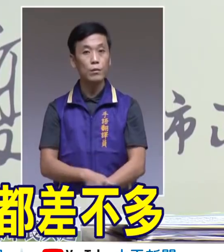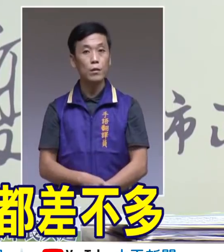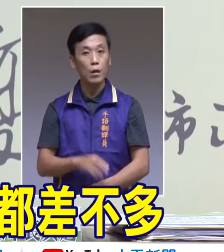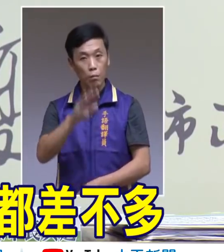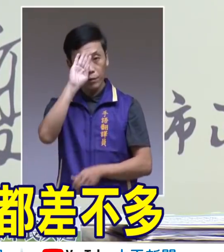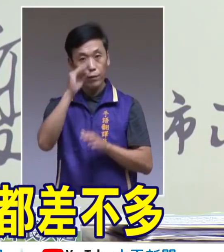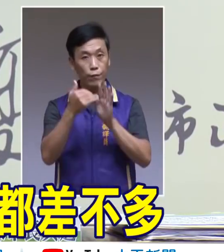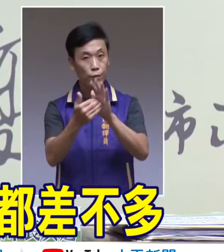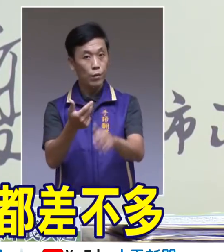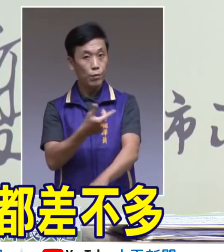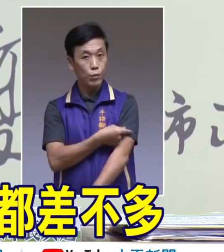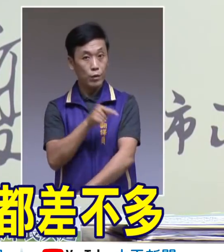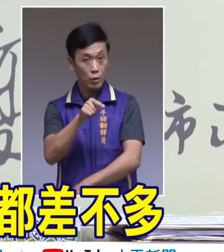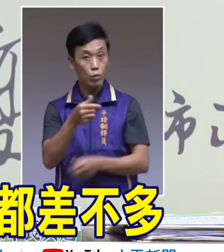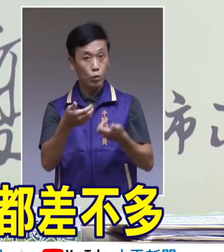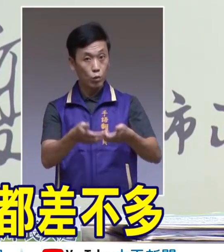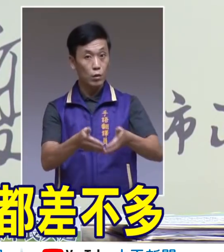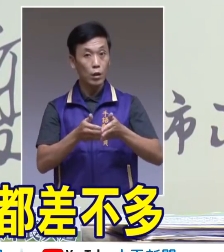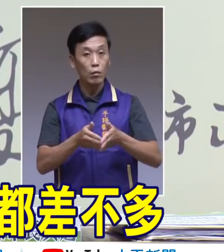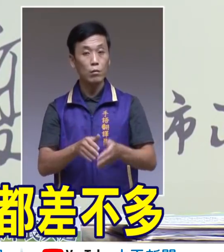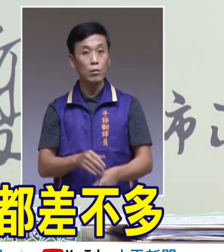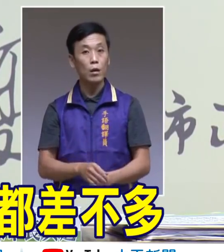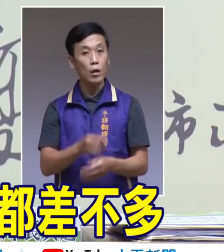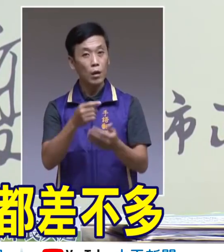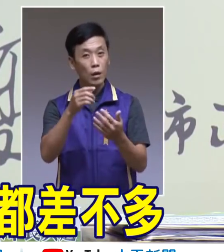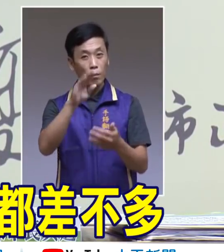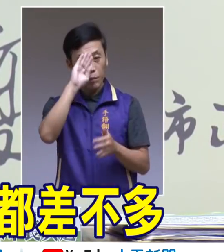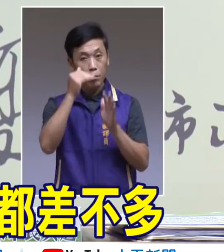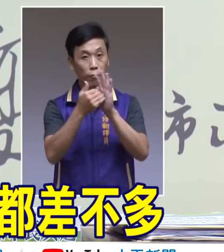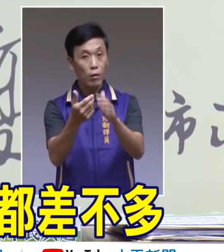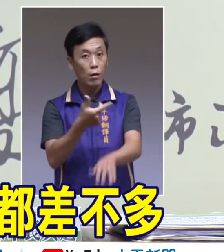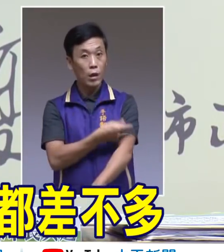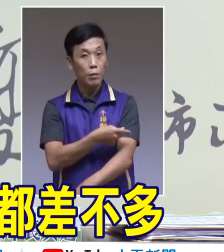苗还是真的是最重要不要挑疫苗，都弄差不多